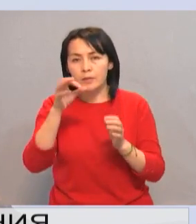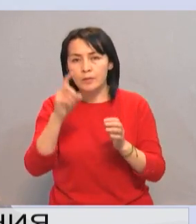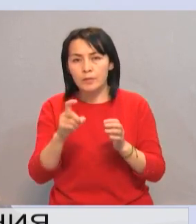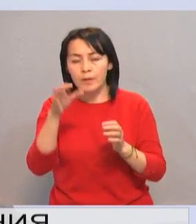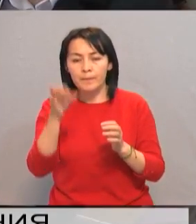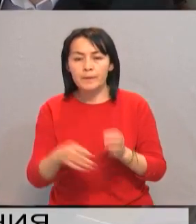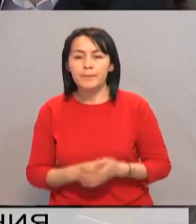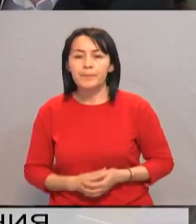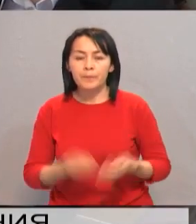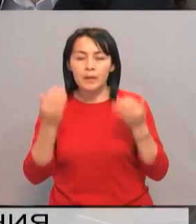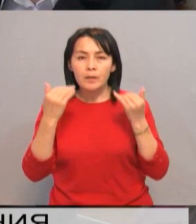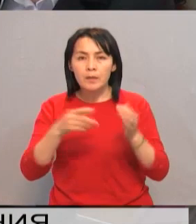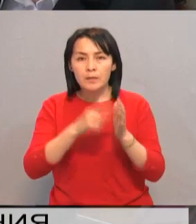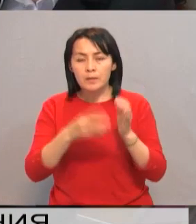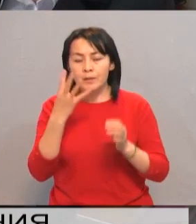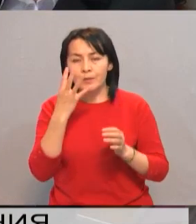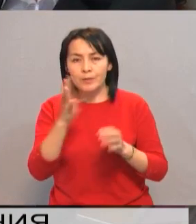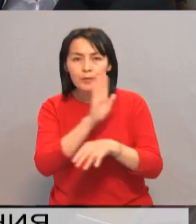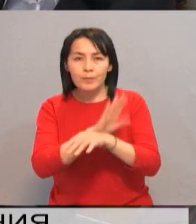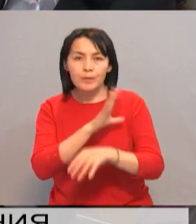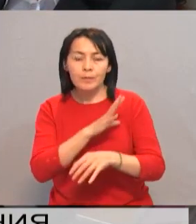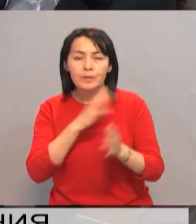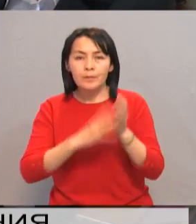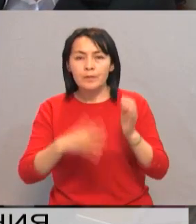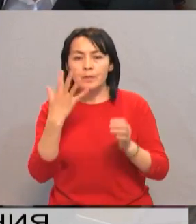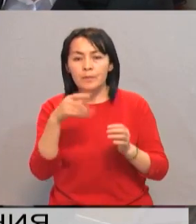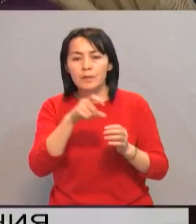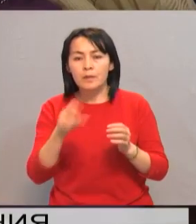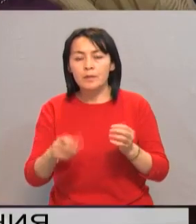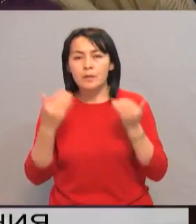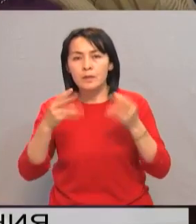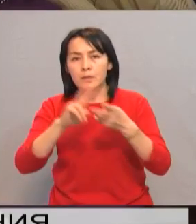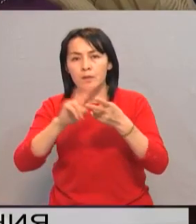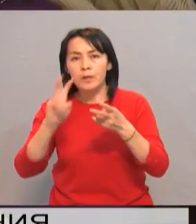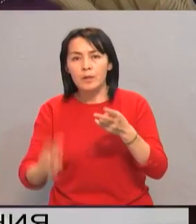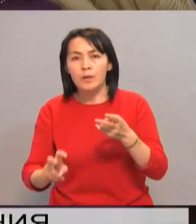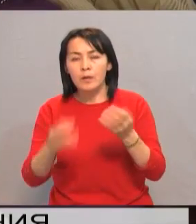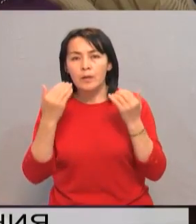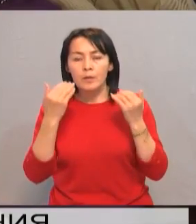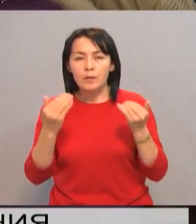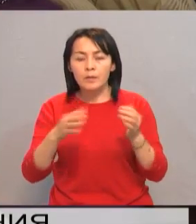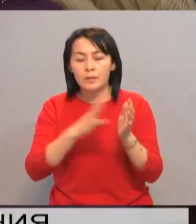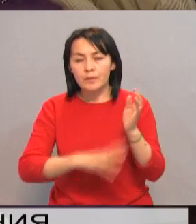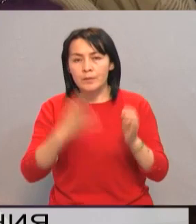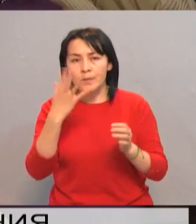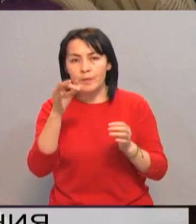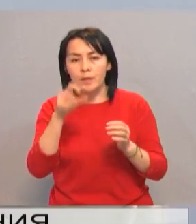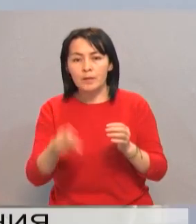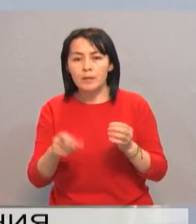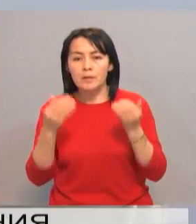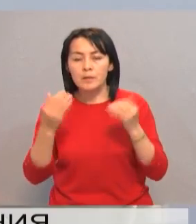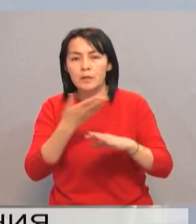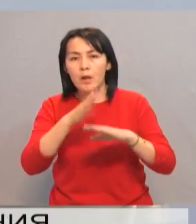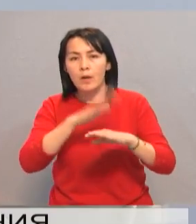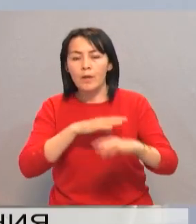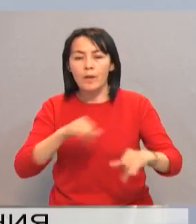2,36%. Всего вынесено 74 приговора на 95 лиц, из них осуждены к лишению свободы 95 лиц, по особо